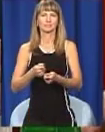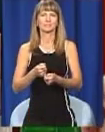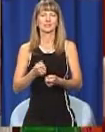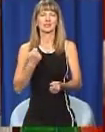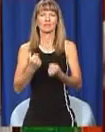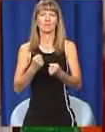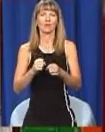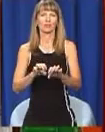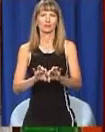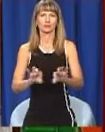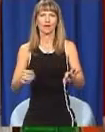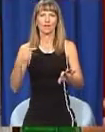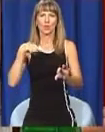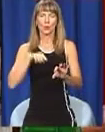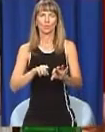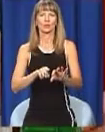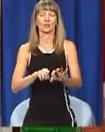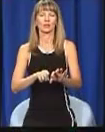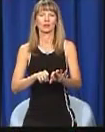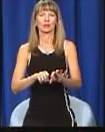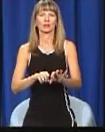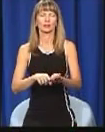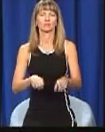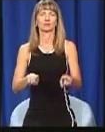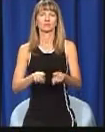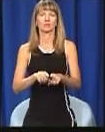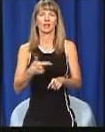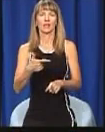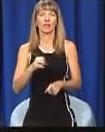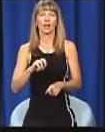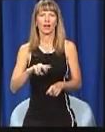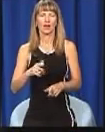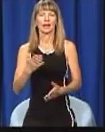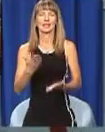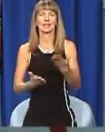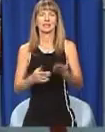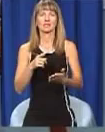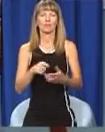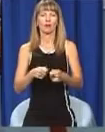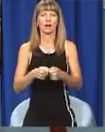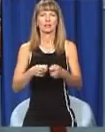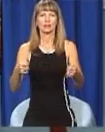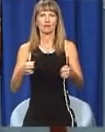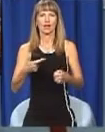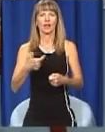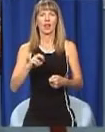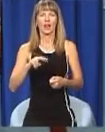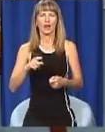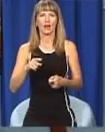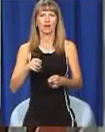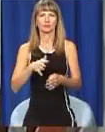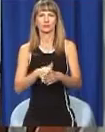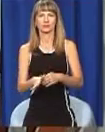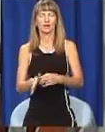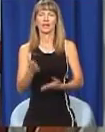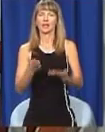него находится тот же гель. Если его разорвать, то гель из него вытечет. Но если его